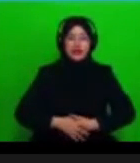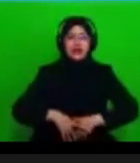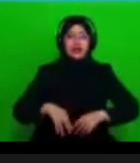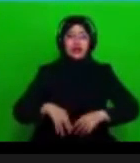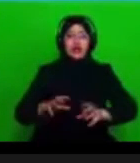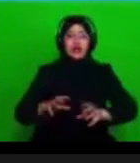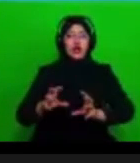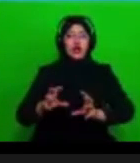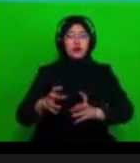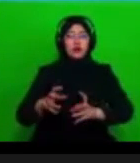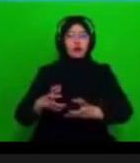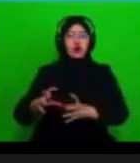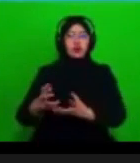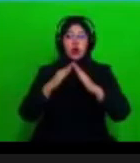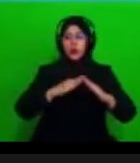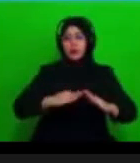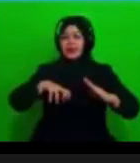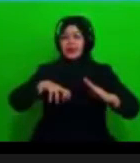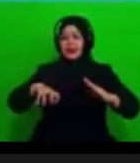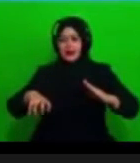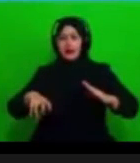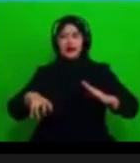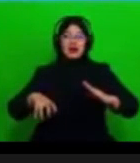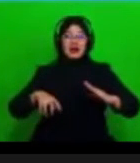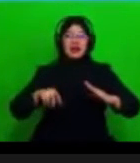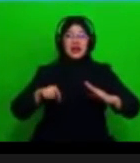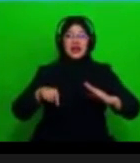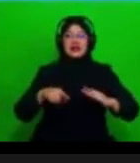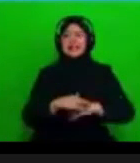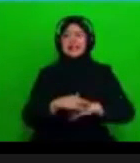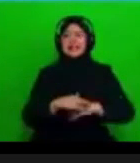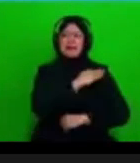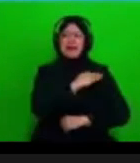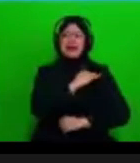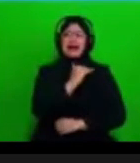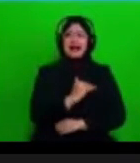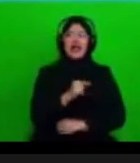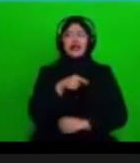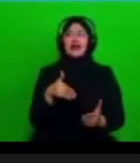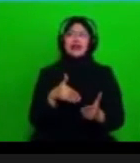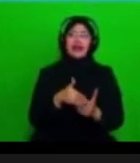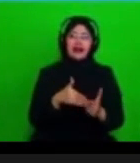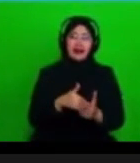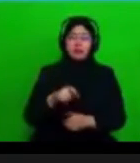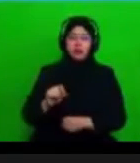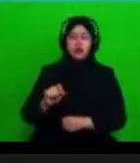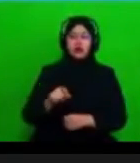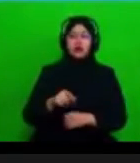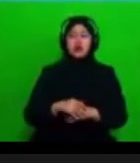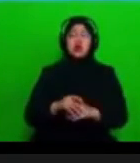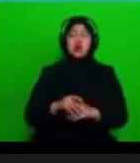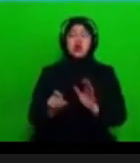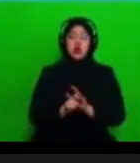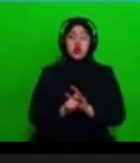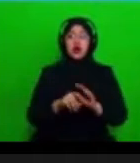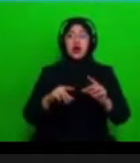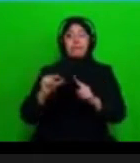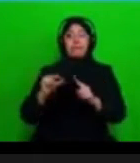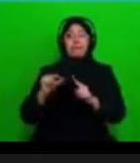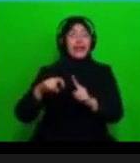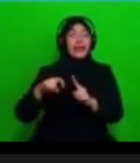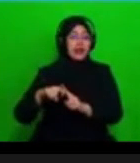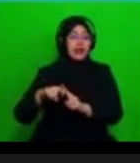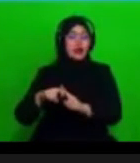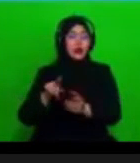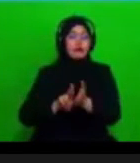di kelompok pengeluaran rumah tangga kuartil terendah ya. Jadi ini menjadi tantangan yang luar biasa. Kalau kita bisa meningkatkan